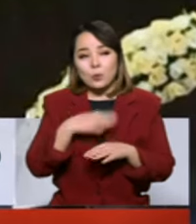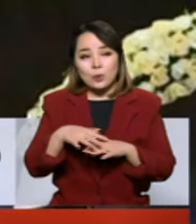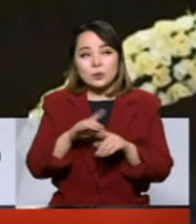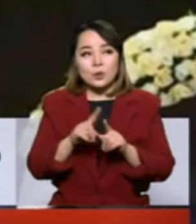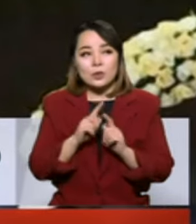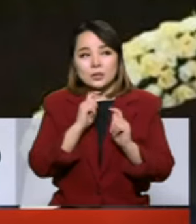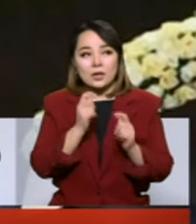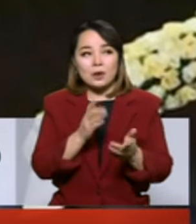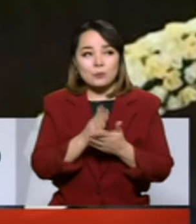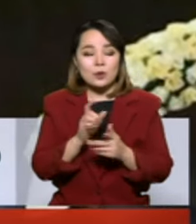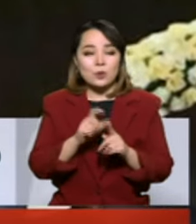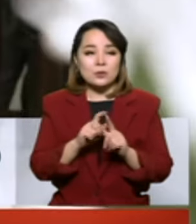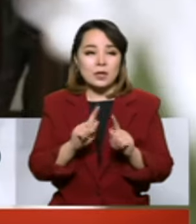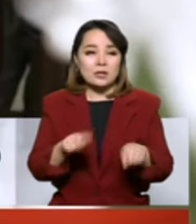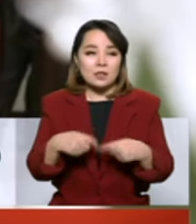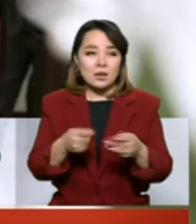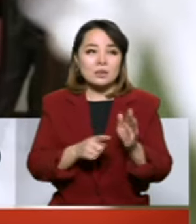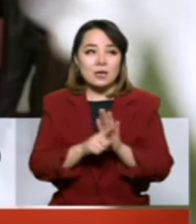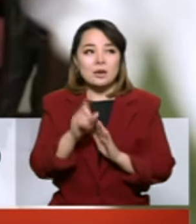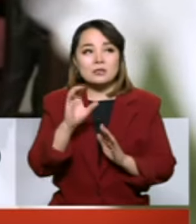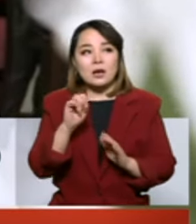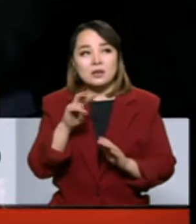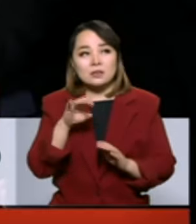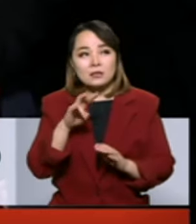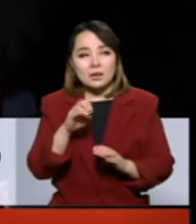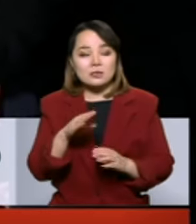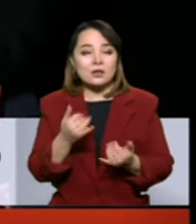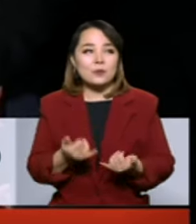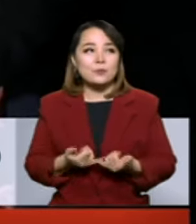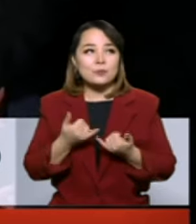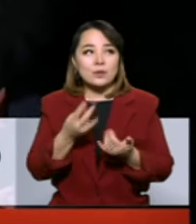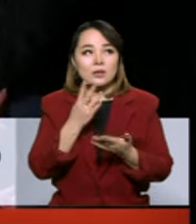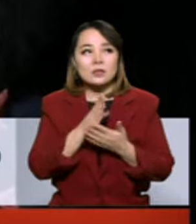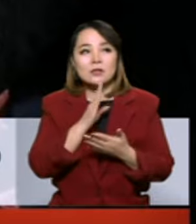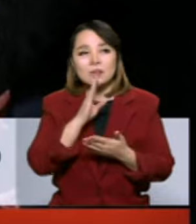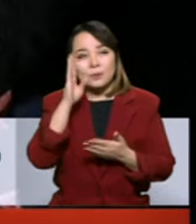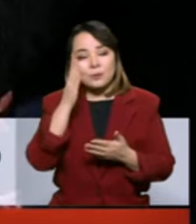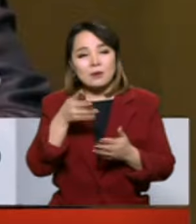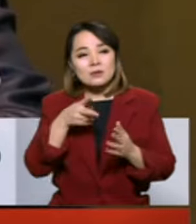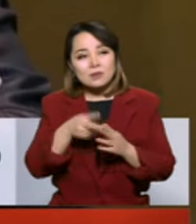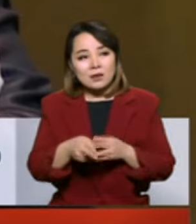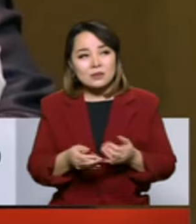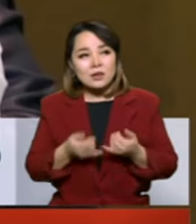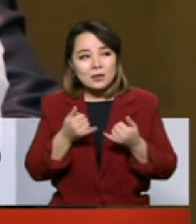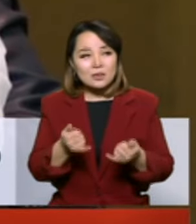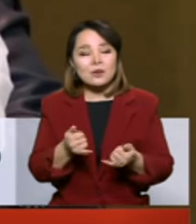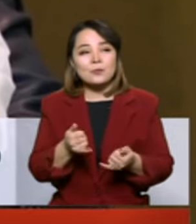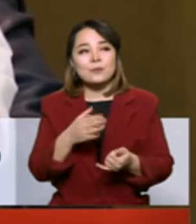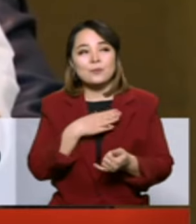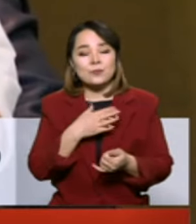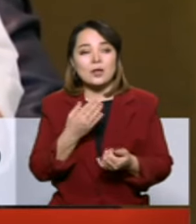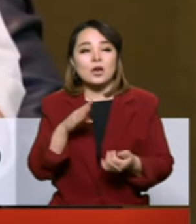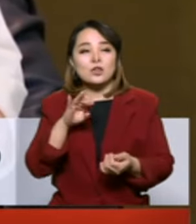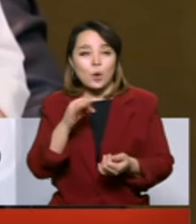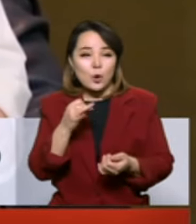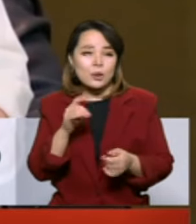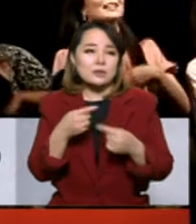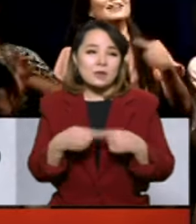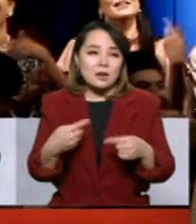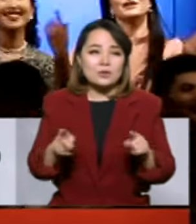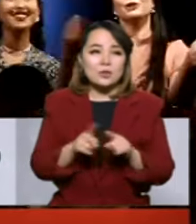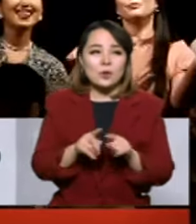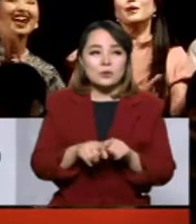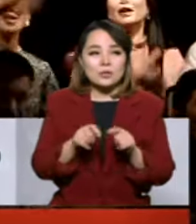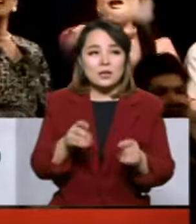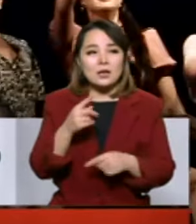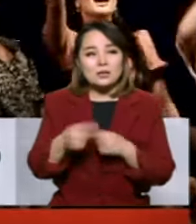отыр. Жұптардың сөз салуынан бастап салтанатты неке қию, ұл қыздарының тұсаукесер рәсімі, сүндет тойға дейін келі сахнада өтеді.